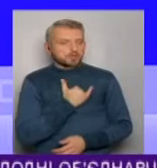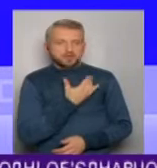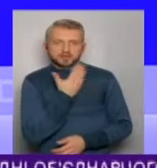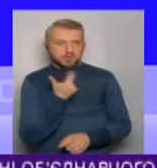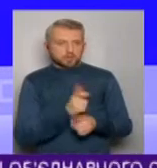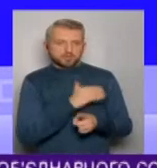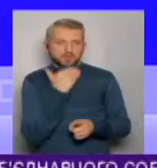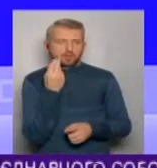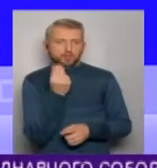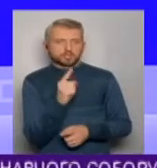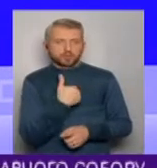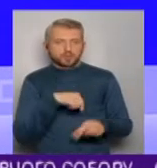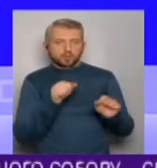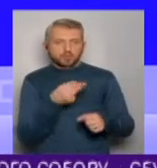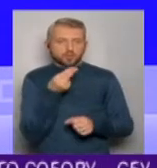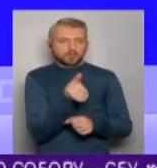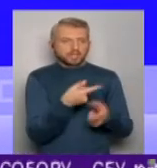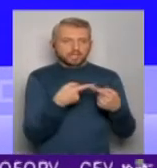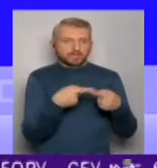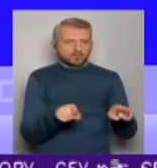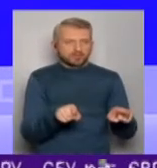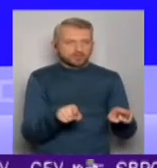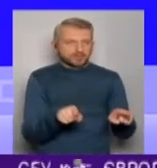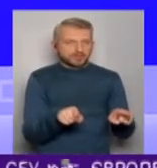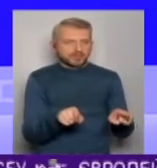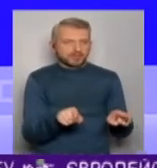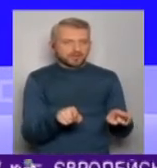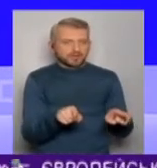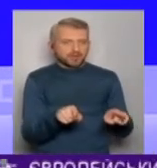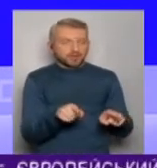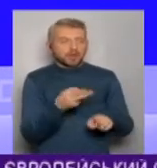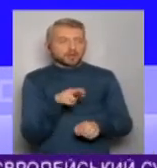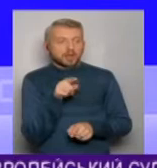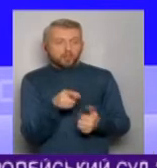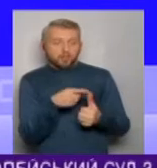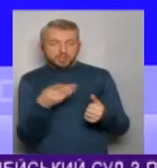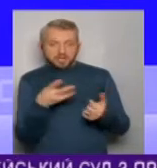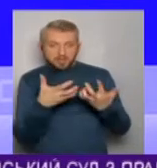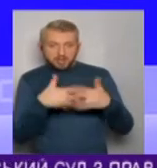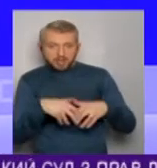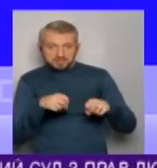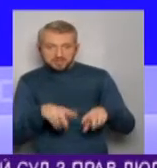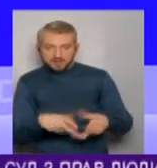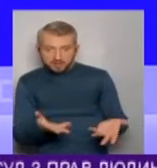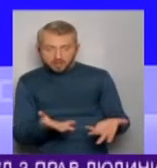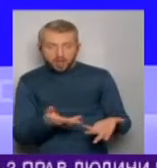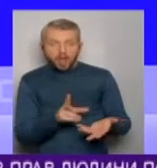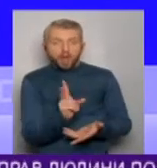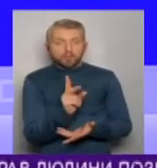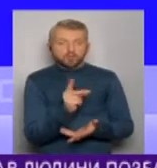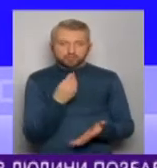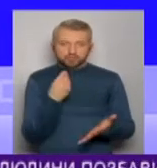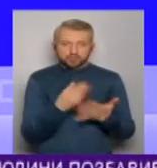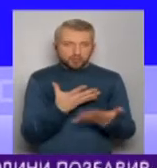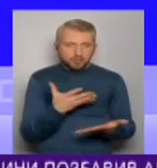коштів для того, щоб ми могли закупити якісь інші. Для цього, по-перше, потрібна техніка, по-друге, дорогостоячий.